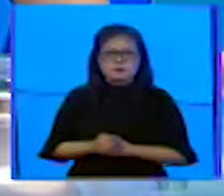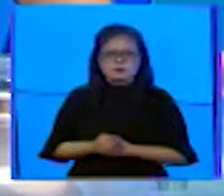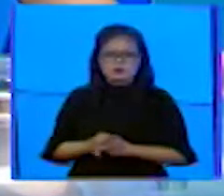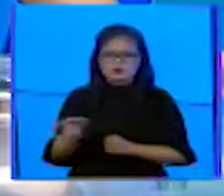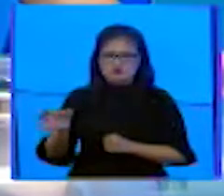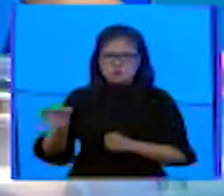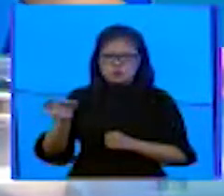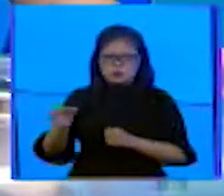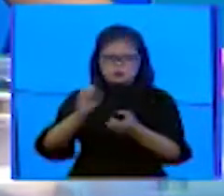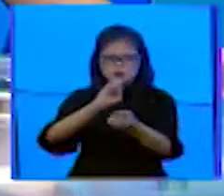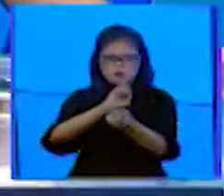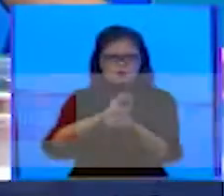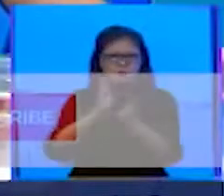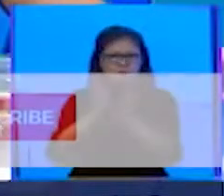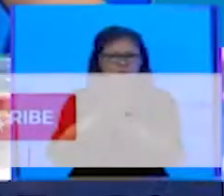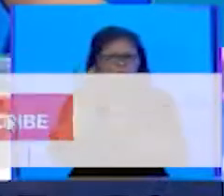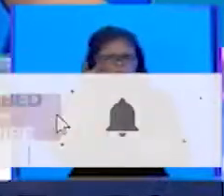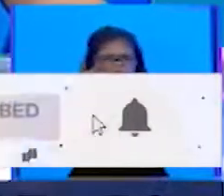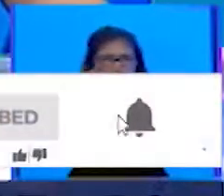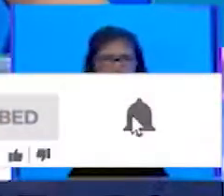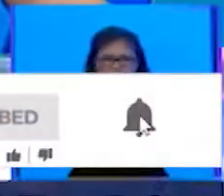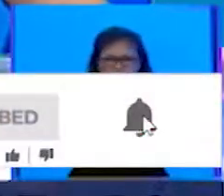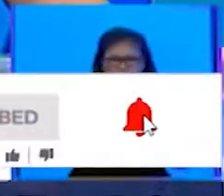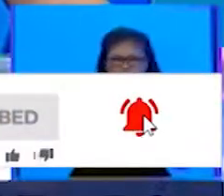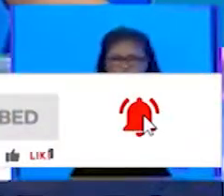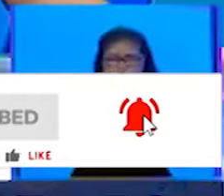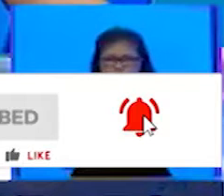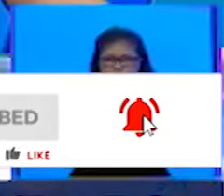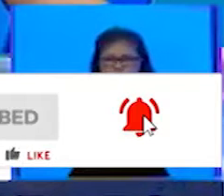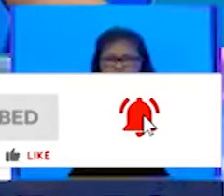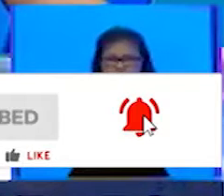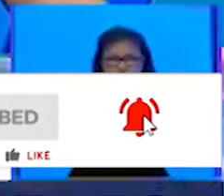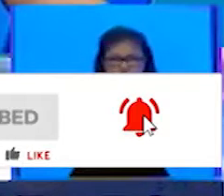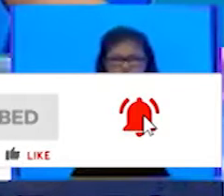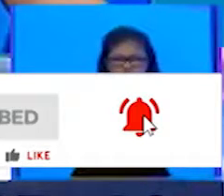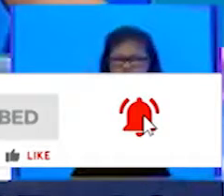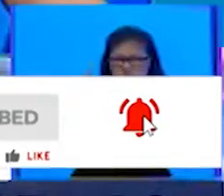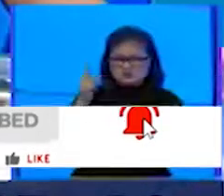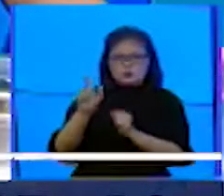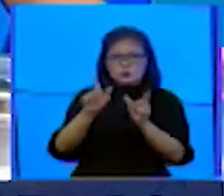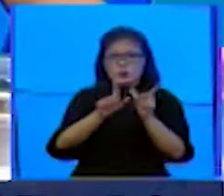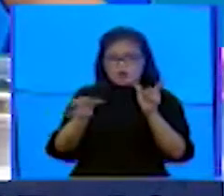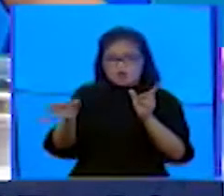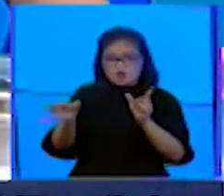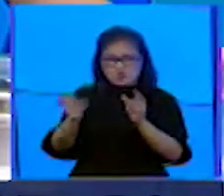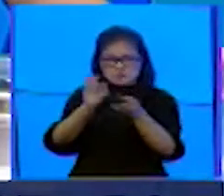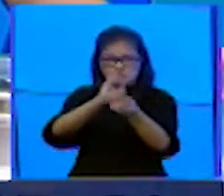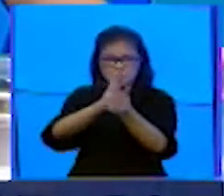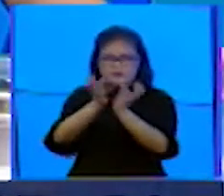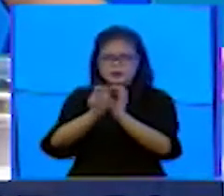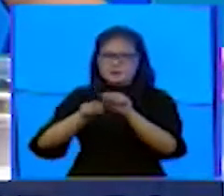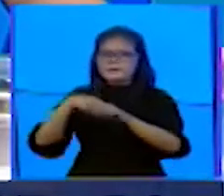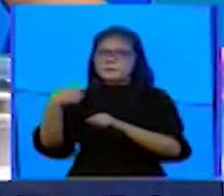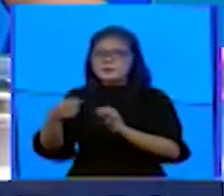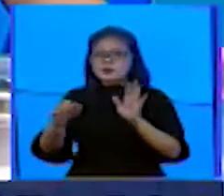Pemirsa, Kota Surabaya, Jawa Timur mewaspadai gelombang kedua kasus COVID-19. Salah satunya, Wali Kota Surabaya memberikan status suspek bagi warga